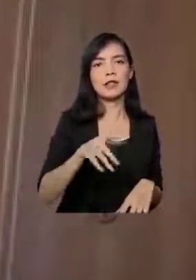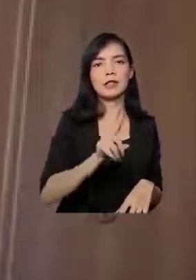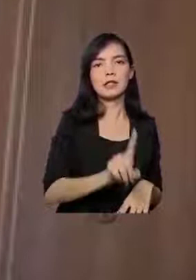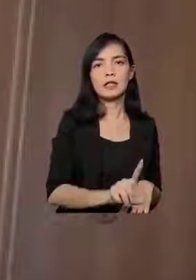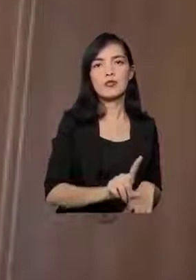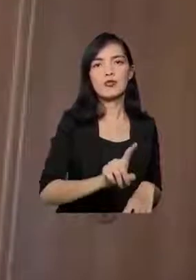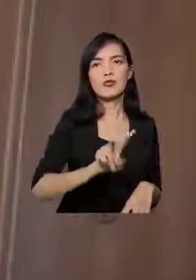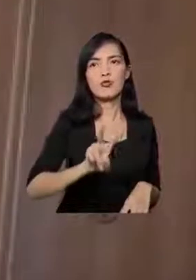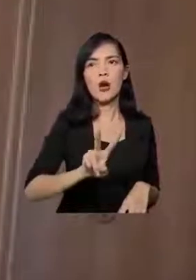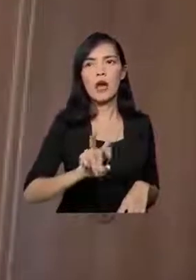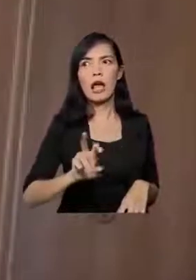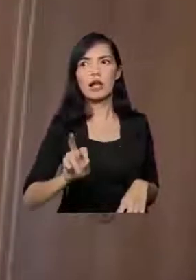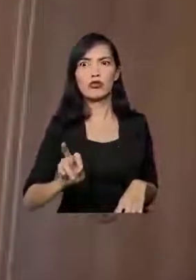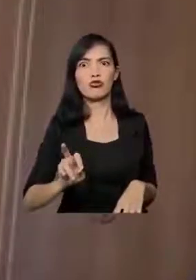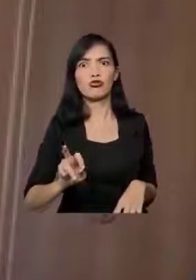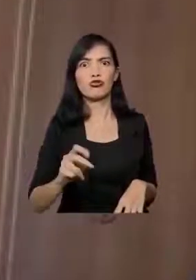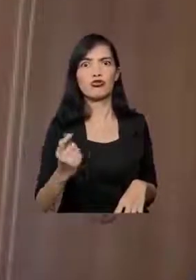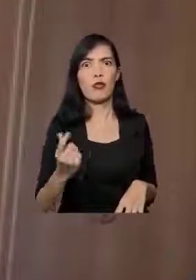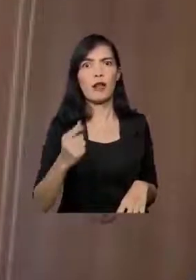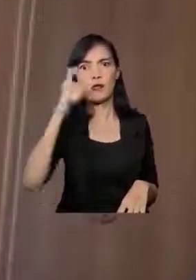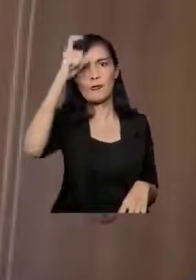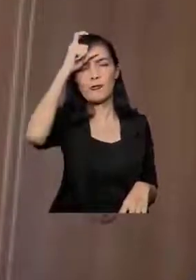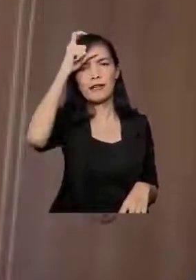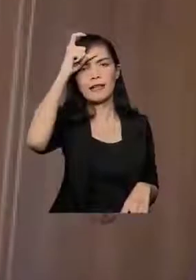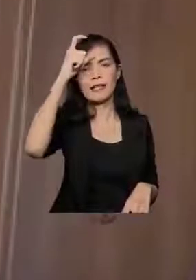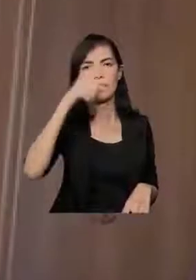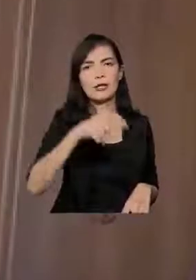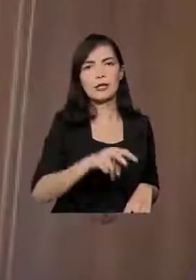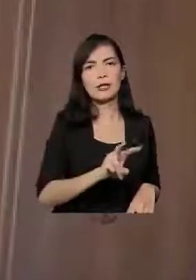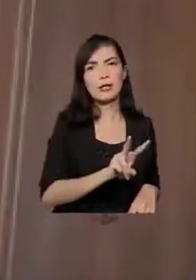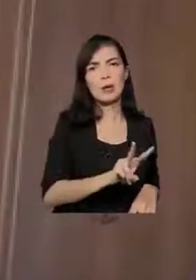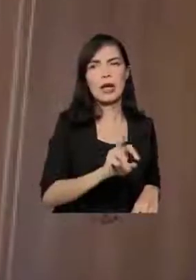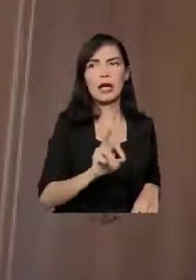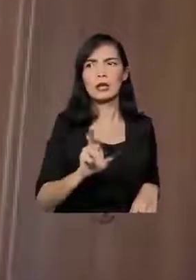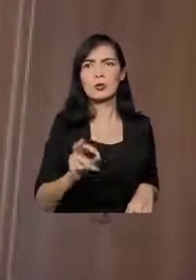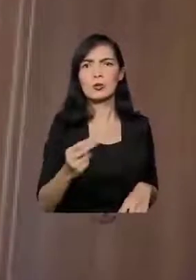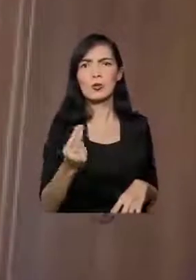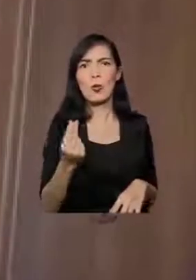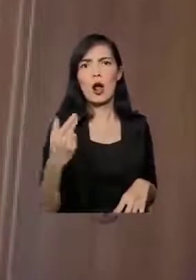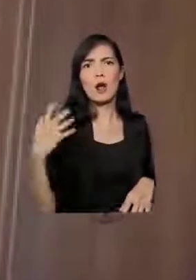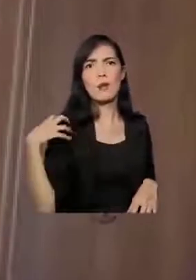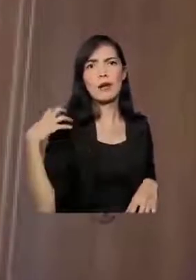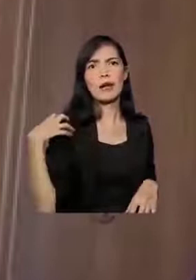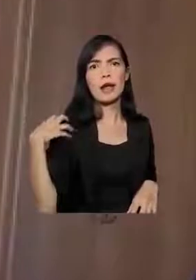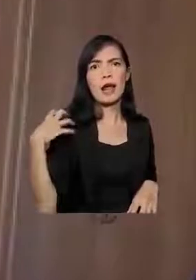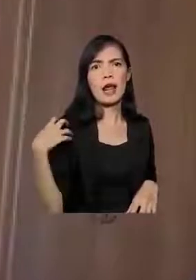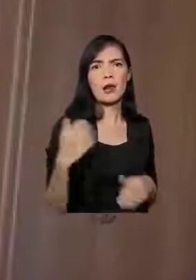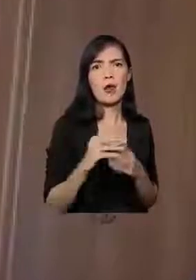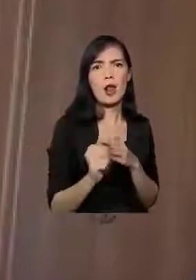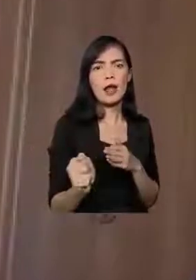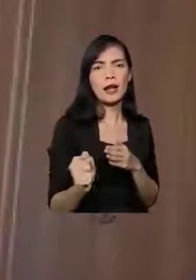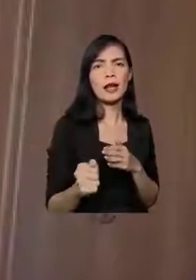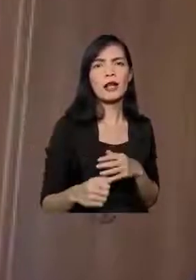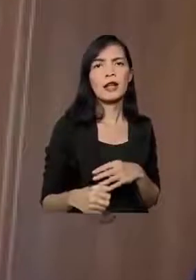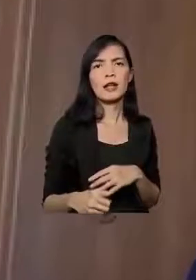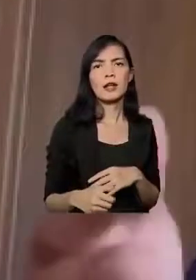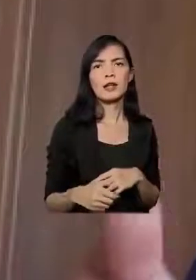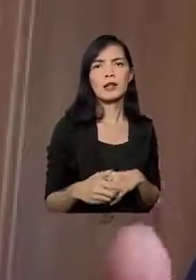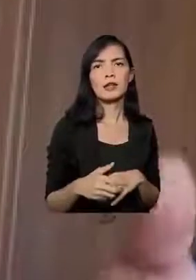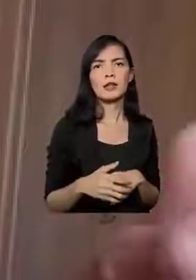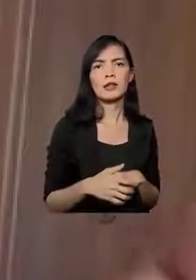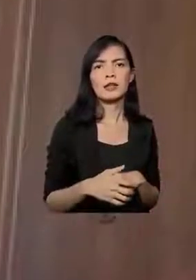1237 ya hampir sama lah hampir 200-an beras language dollar dan termasuk